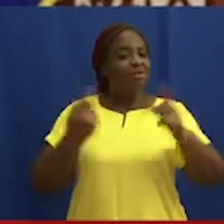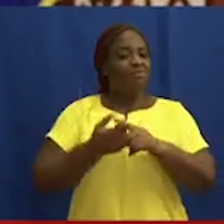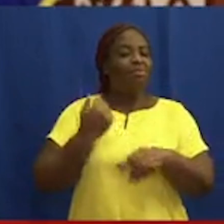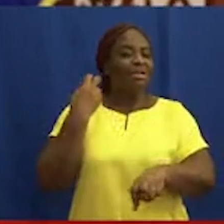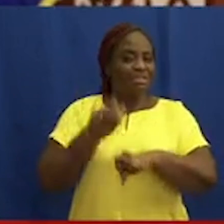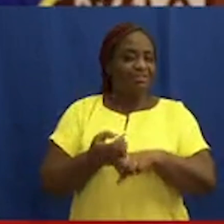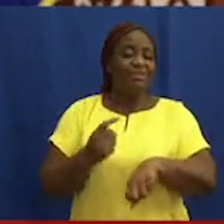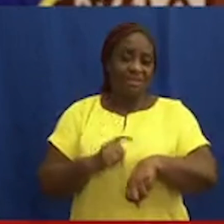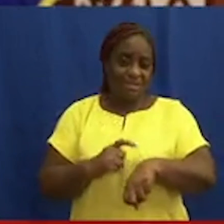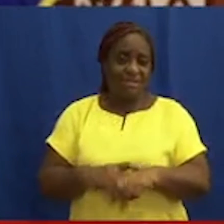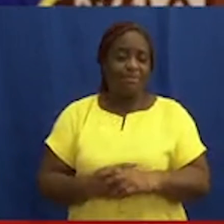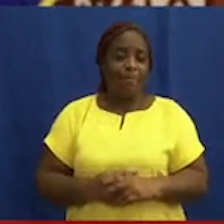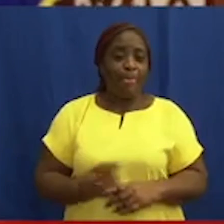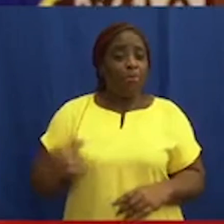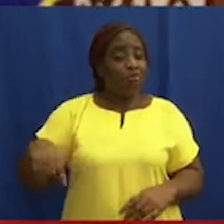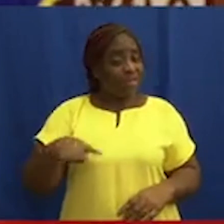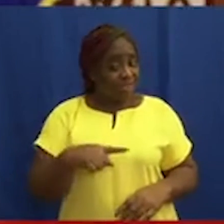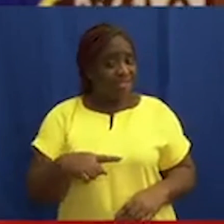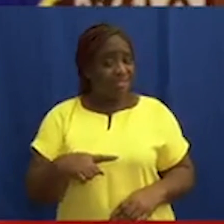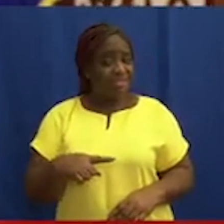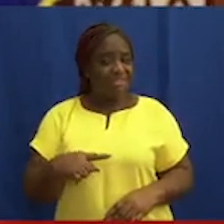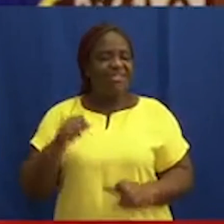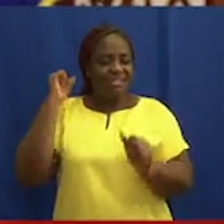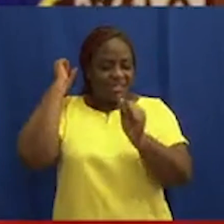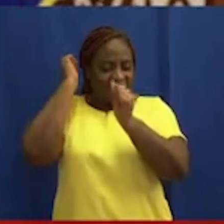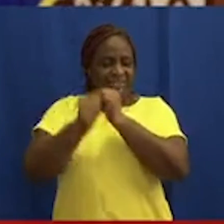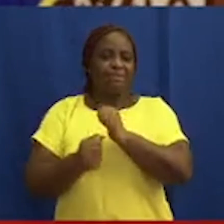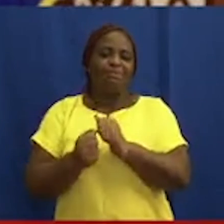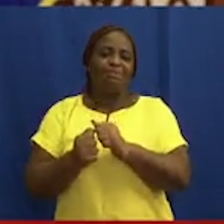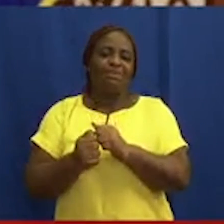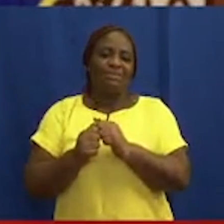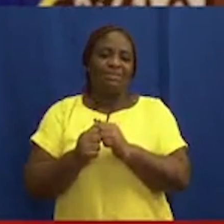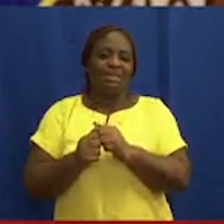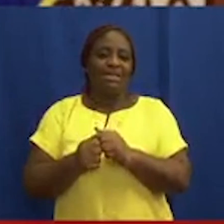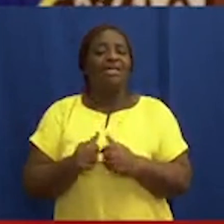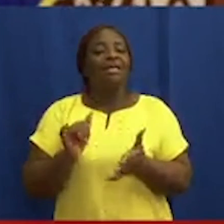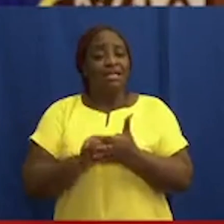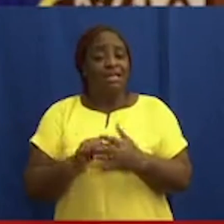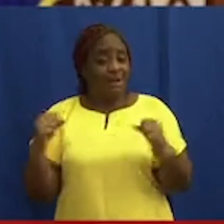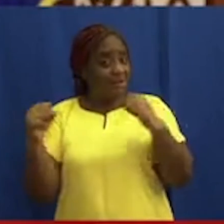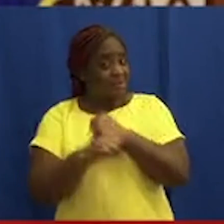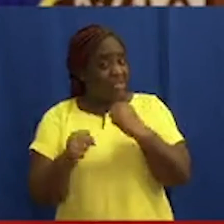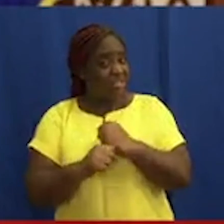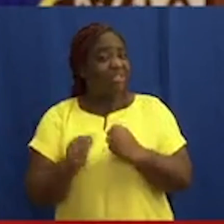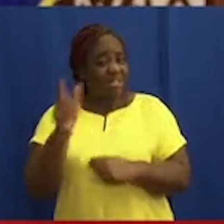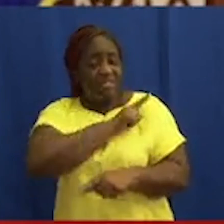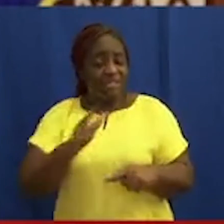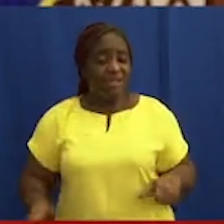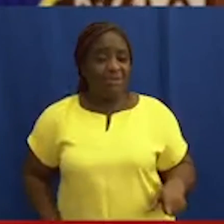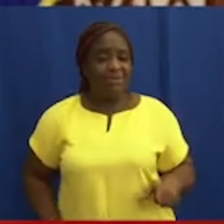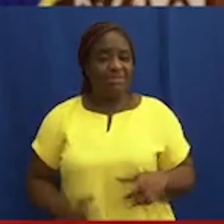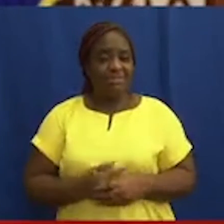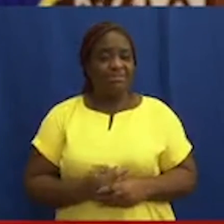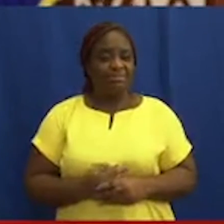Allah. Zan rika zuwa na baku jawabai kan matakan